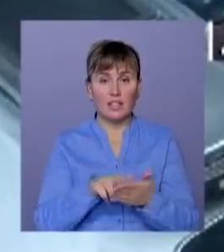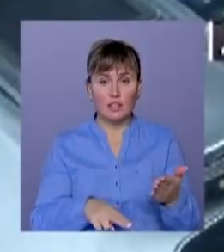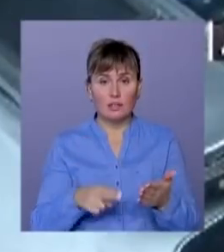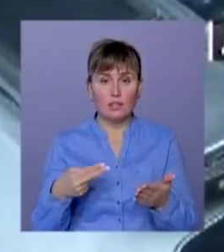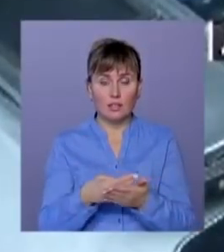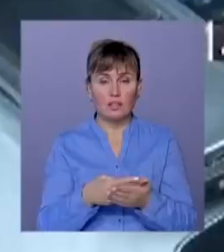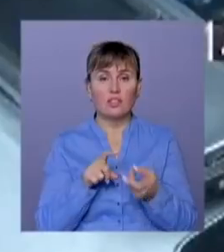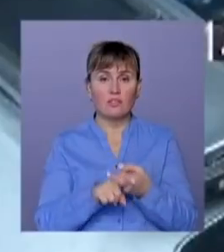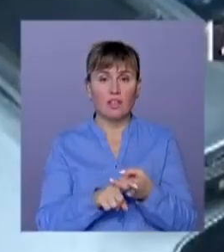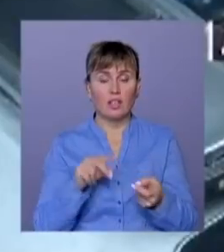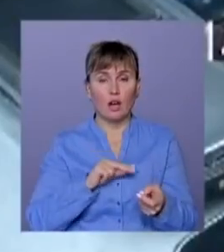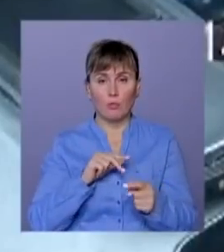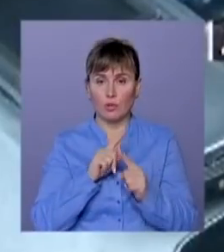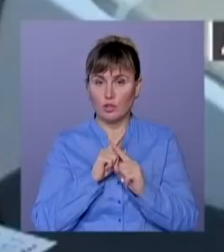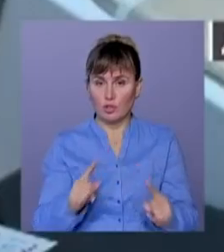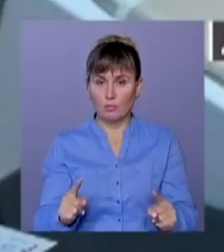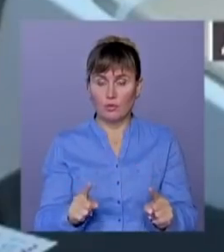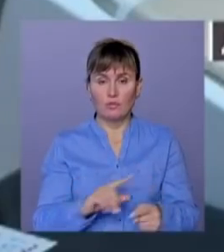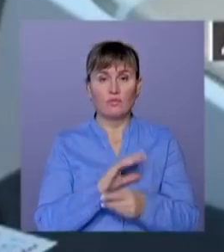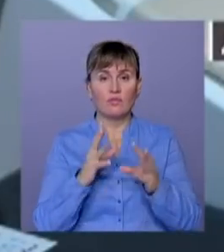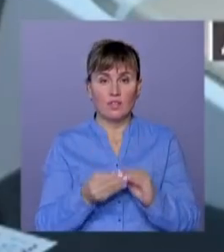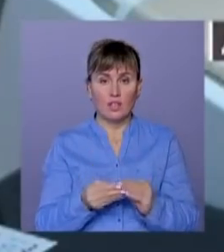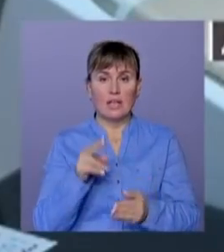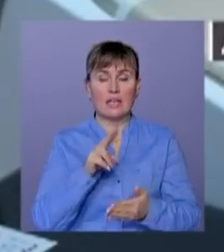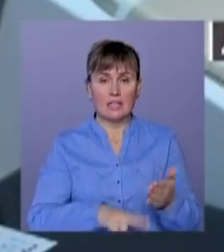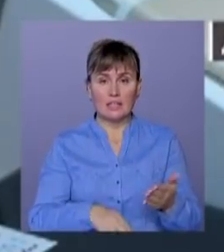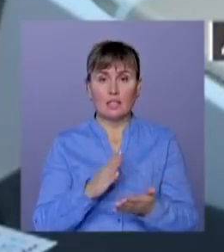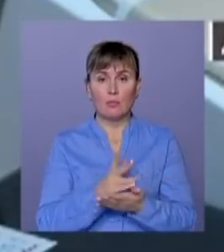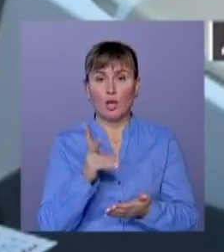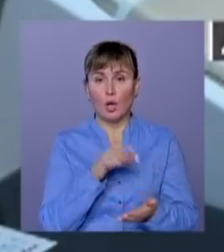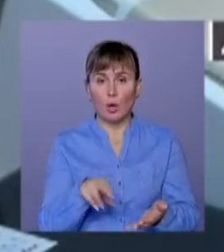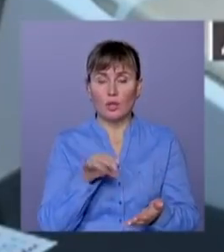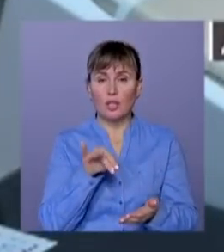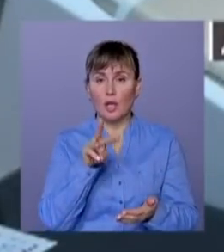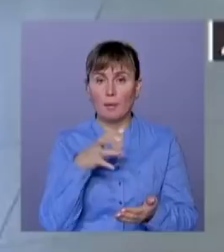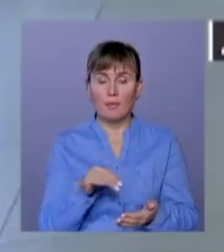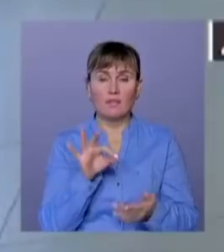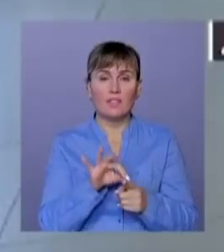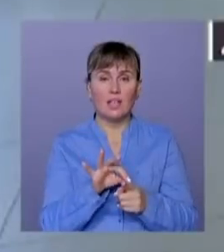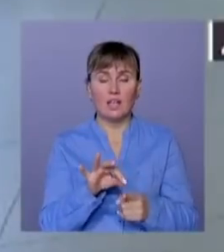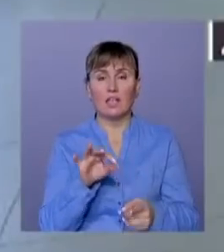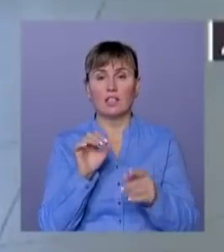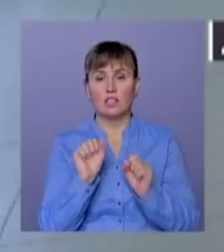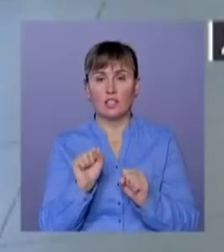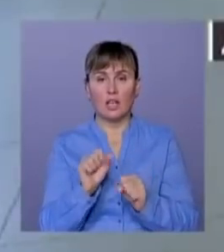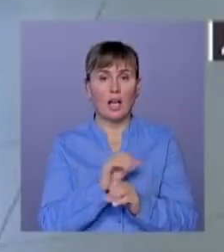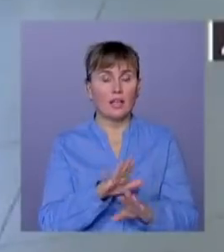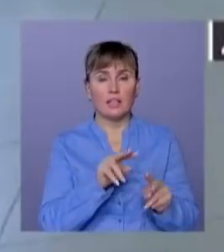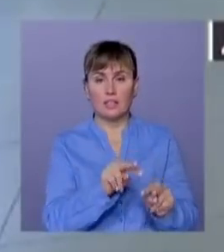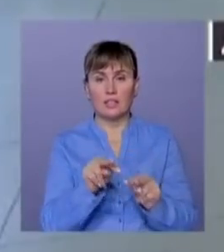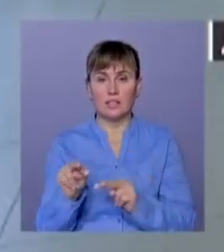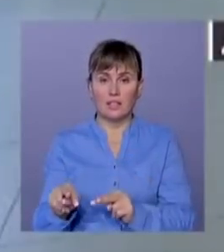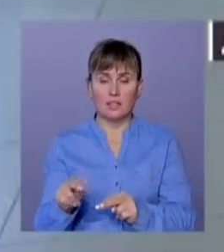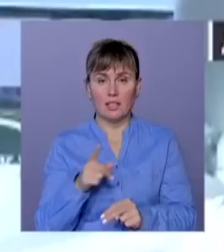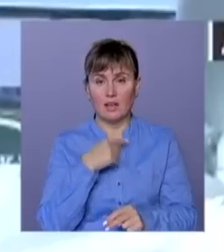мобильник, связь работать не будет. В целом же регистрация IMEI-кодов производится в целях защиты, а не для слежки за казахстанцами,